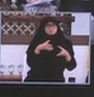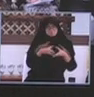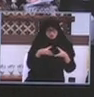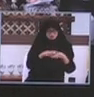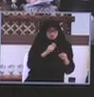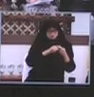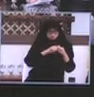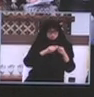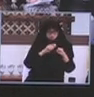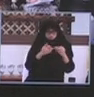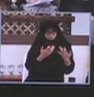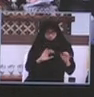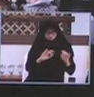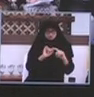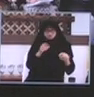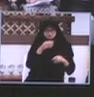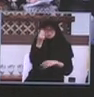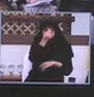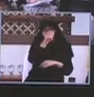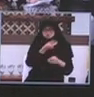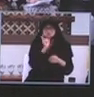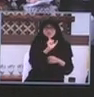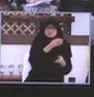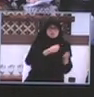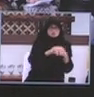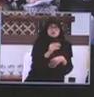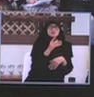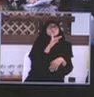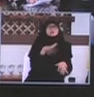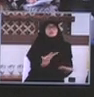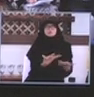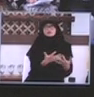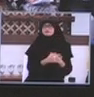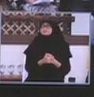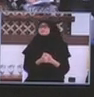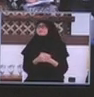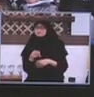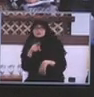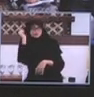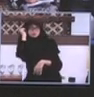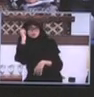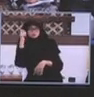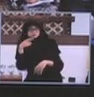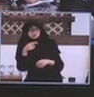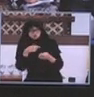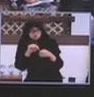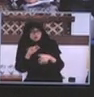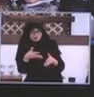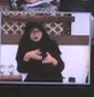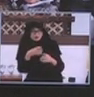Oke. Oke. Bu. Bu, jenengan petani garam. Iya,